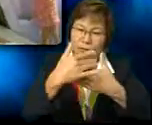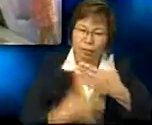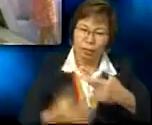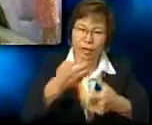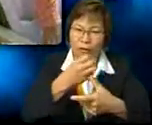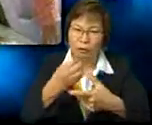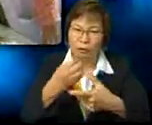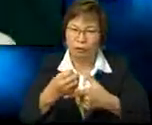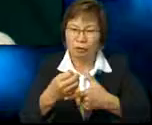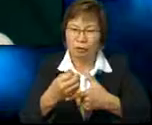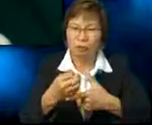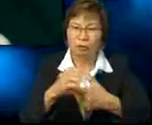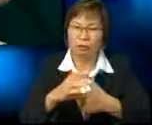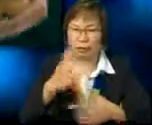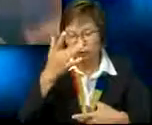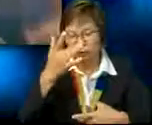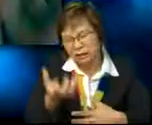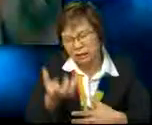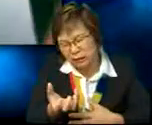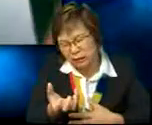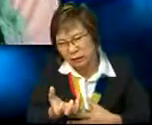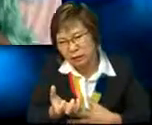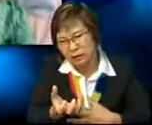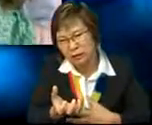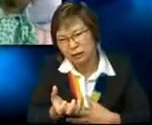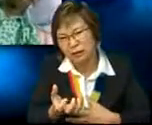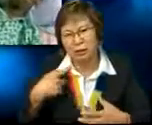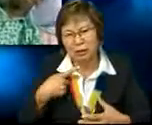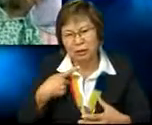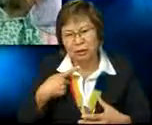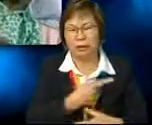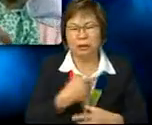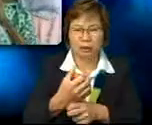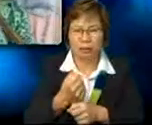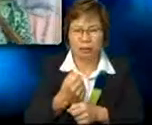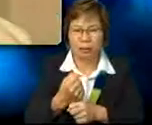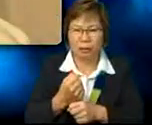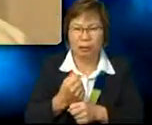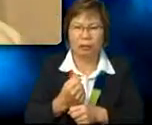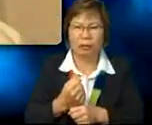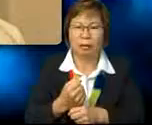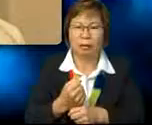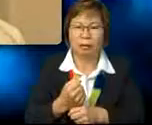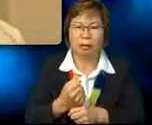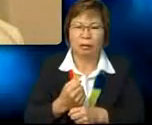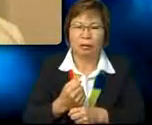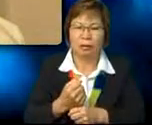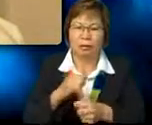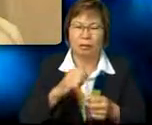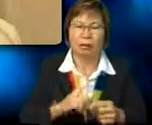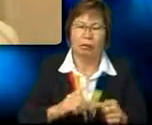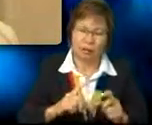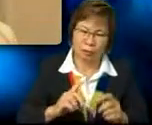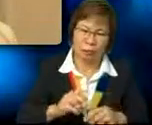kecederaan ataupun dia kesakitan, insya-Allah kita dapat membalikkan dia ke kerja